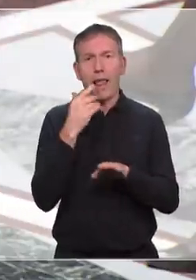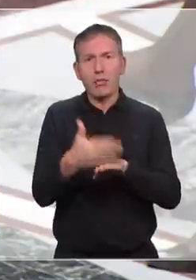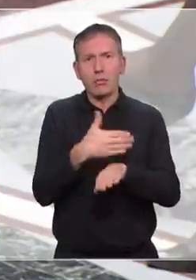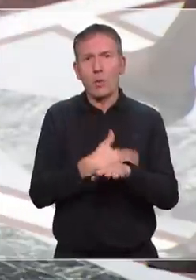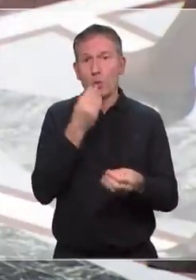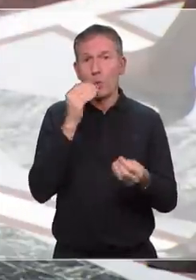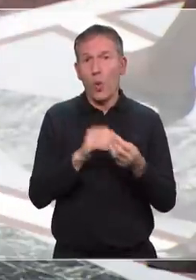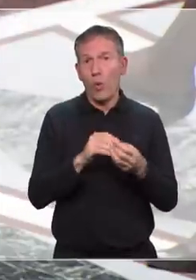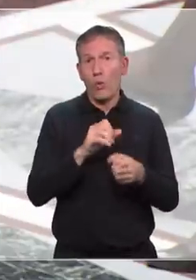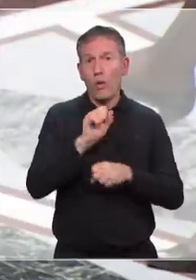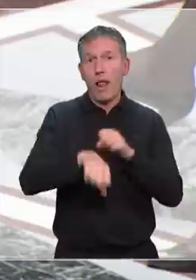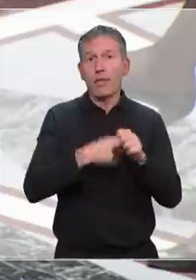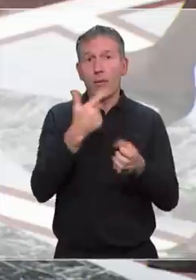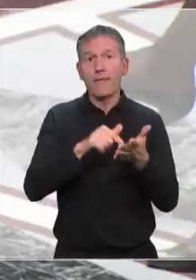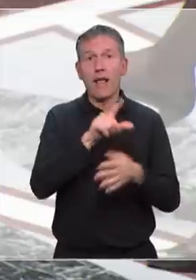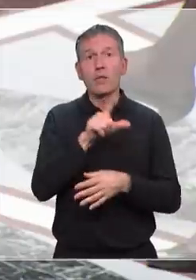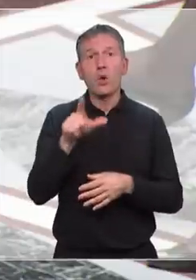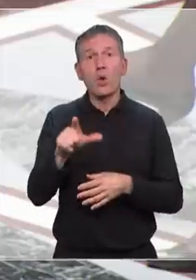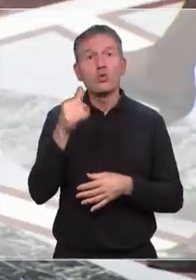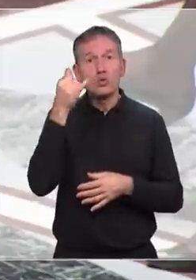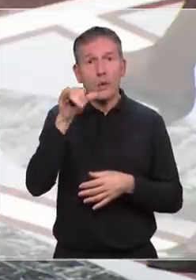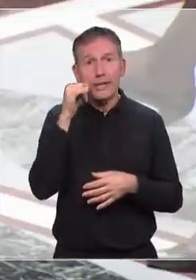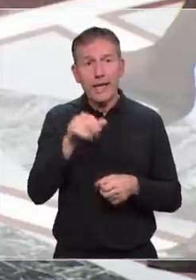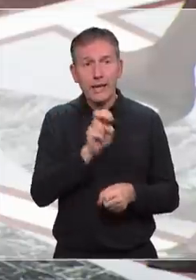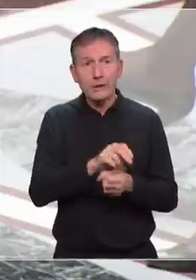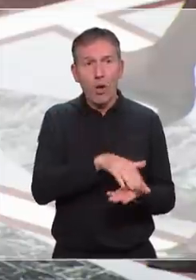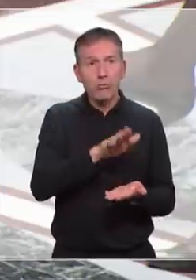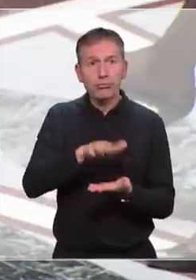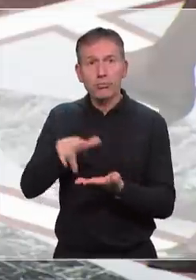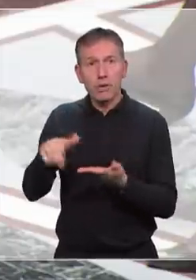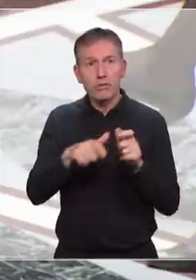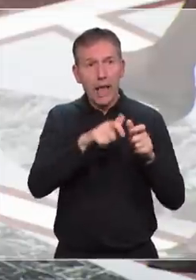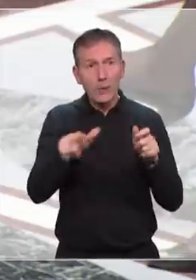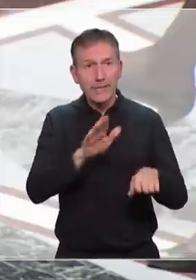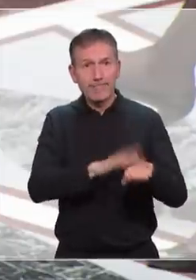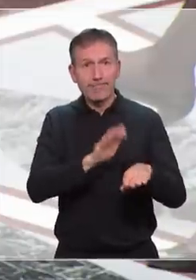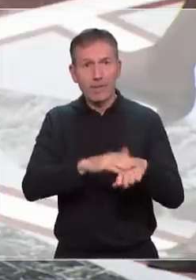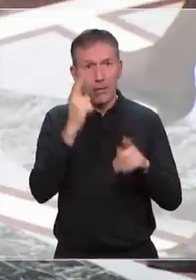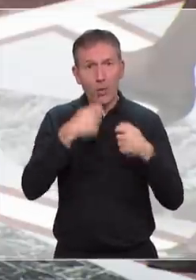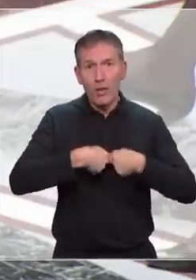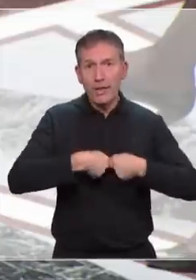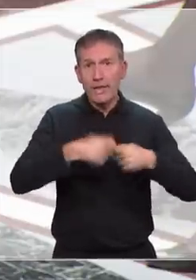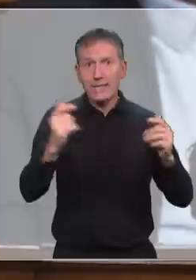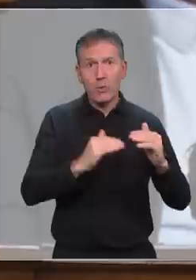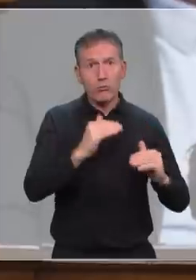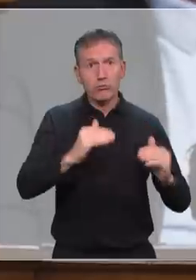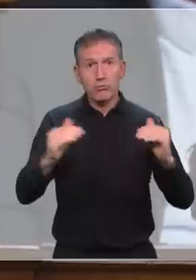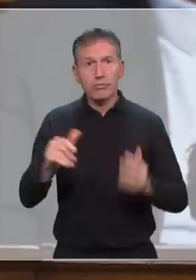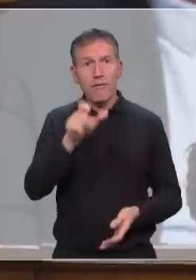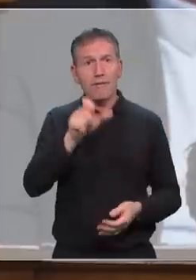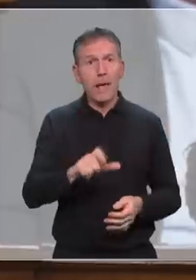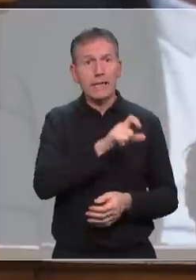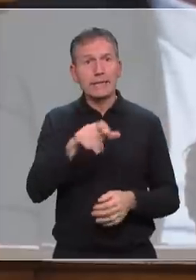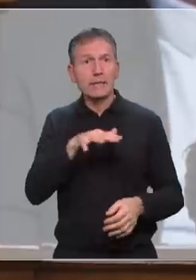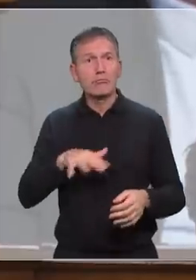le mois de juillet 2022, nous avons contingenté les stocks au niveau des industriels pour distribuer équitablement les pharmacies sur le